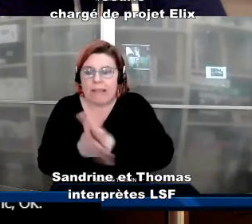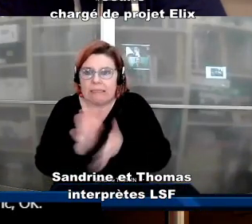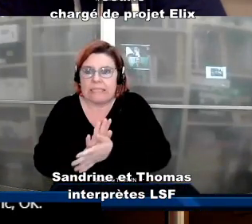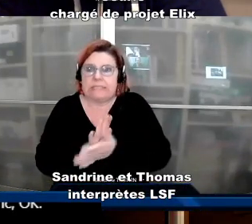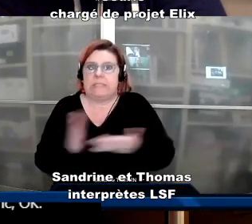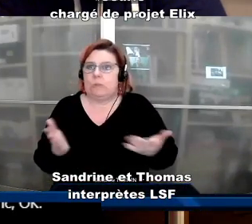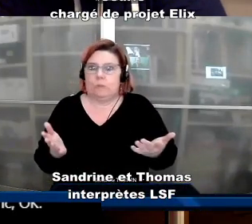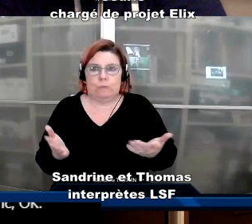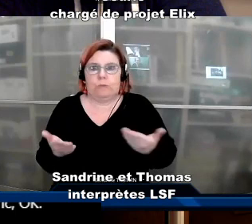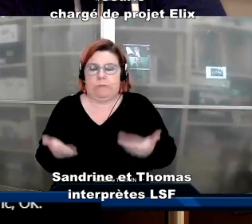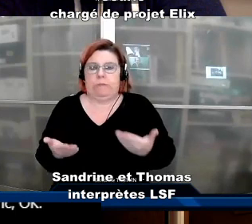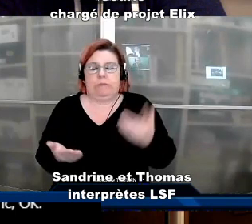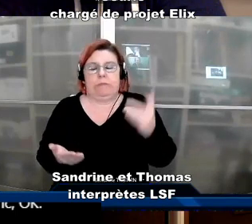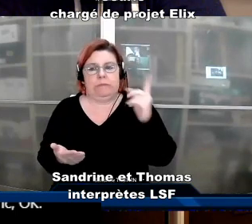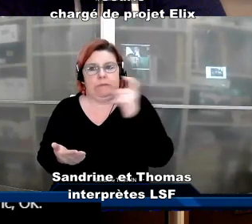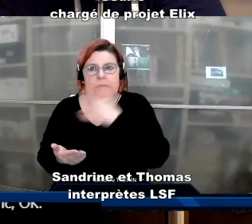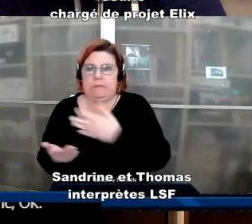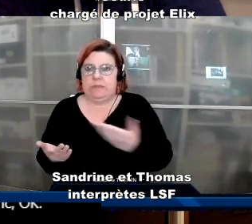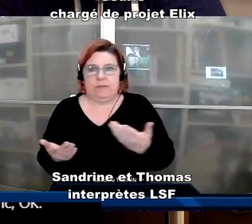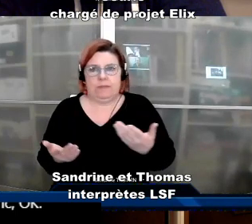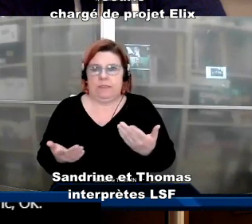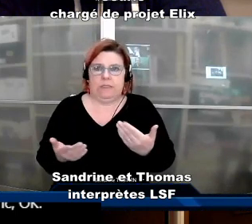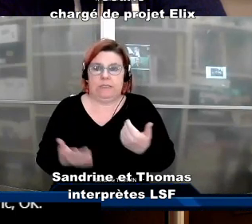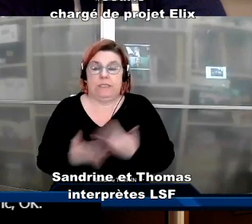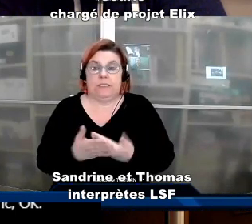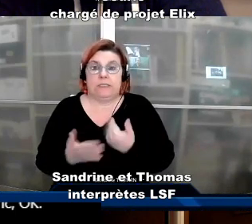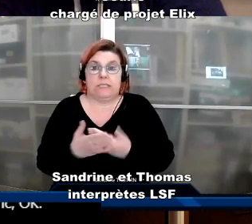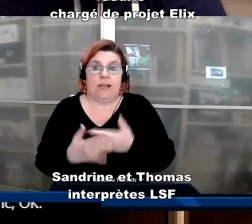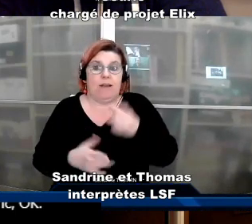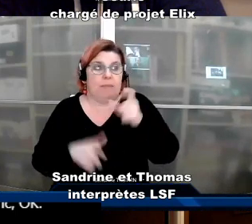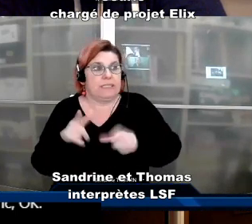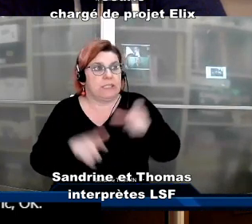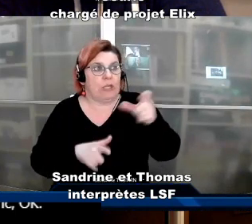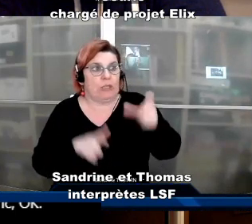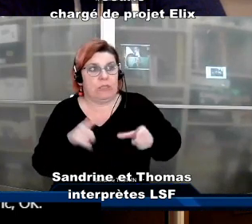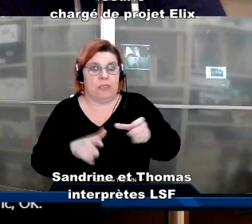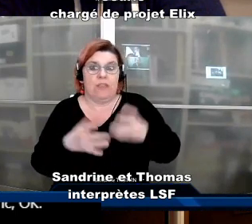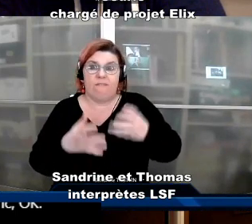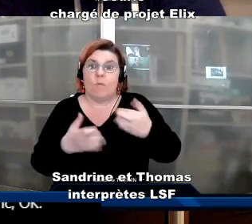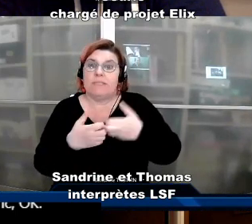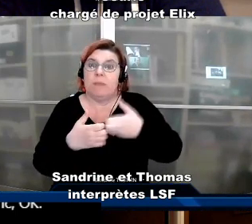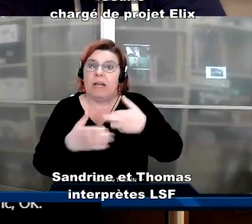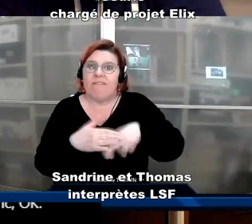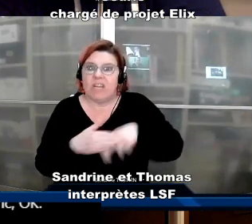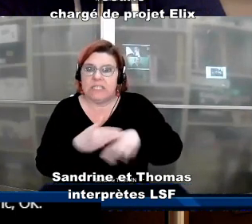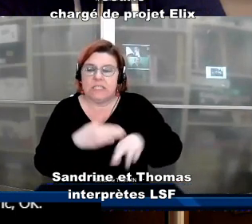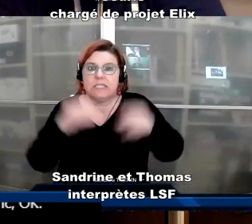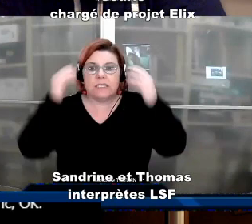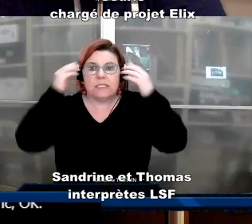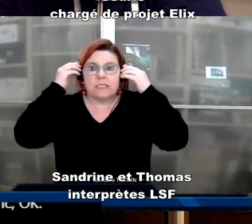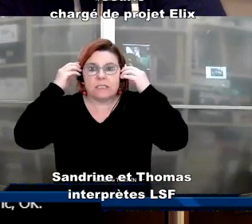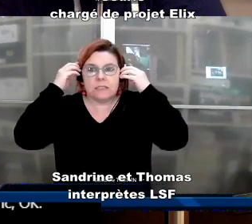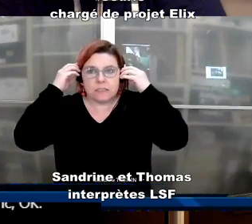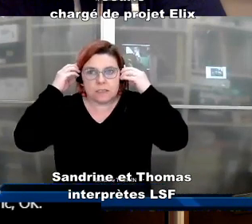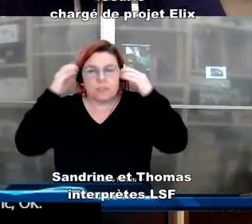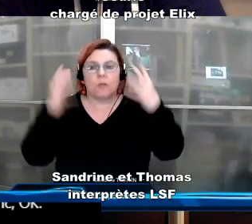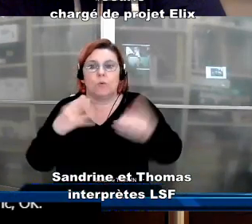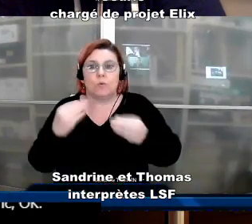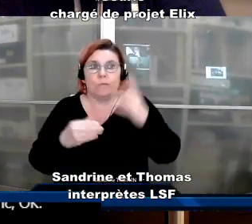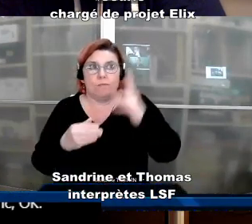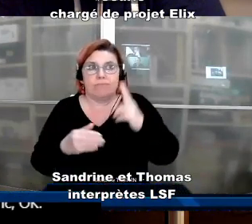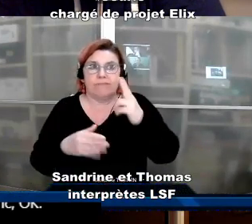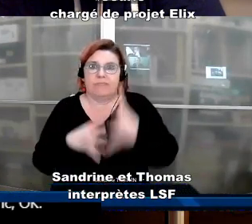c'est vraiment pas évident. Donc les personnes qui veulent ne serait-ce que réviser ou se mettre à la langue des signes en ce moment, ouais, c'est un peu la